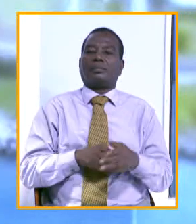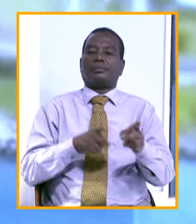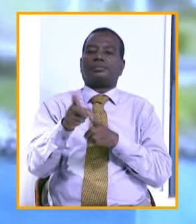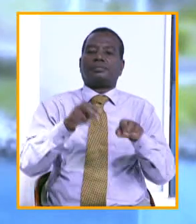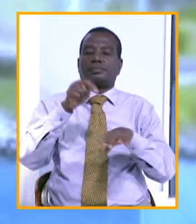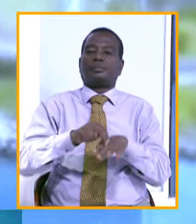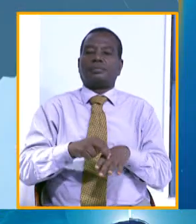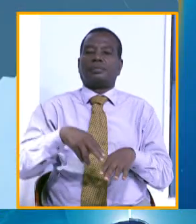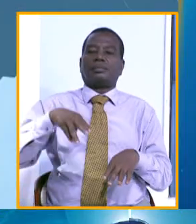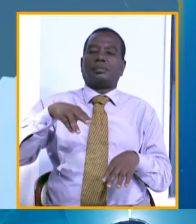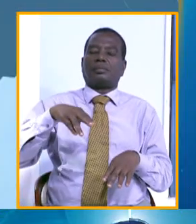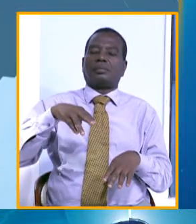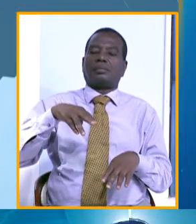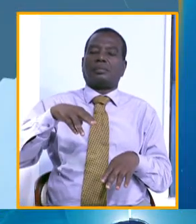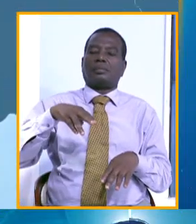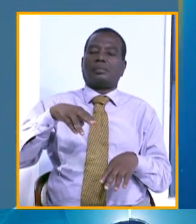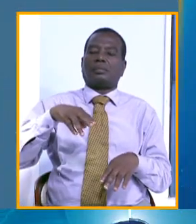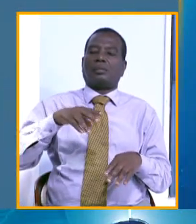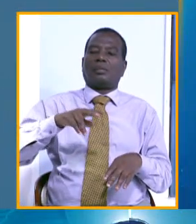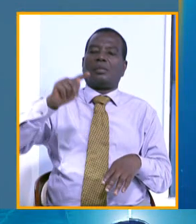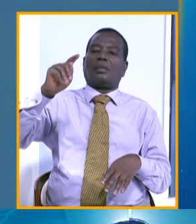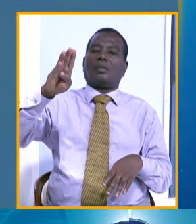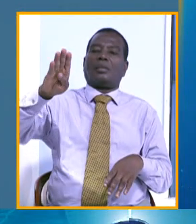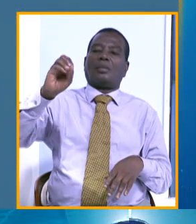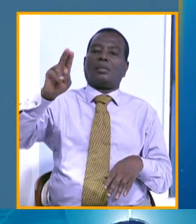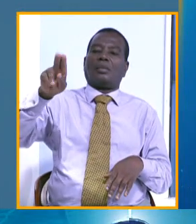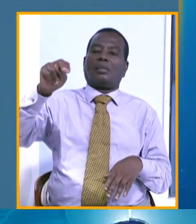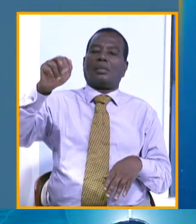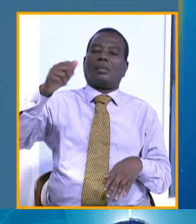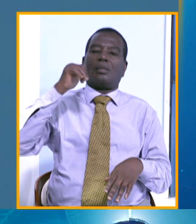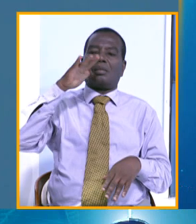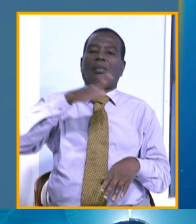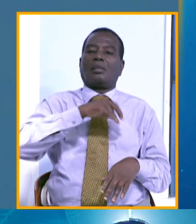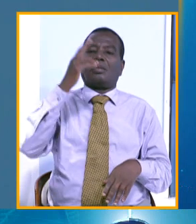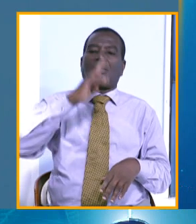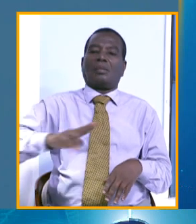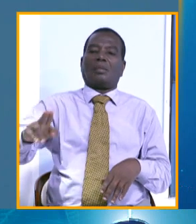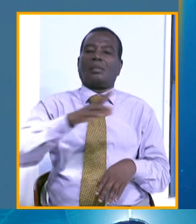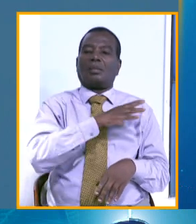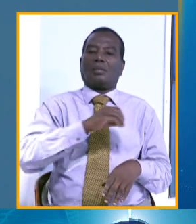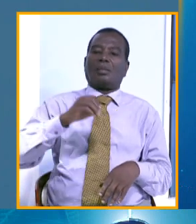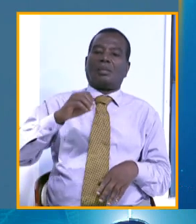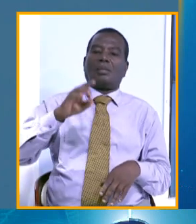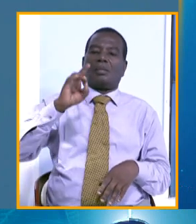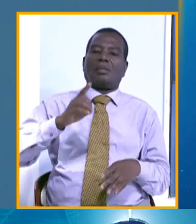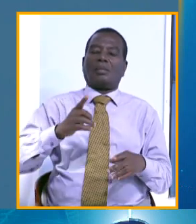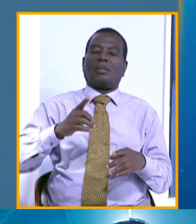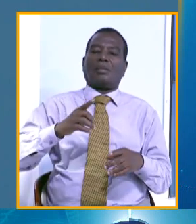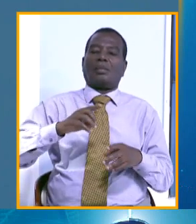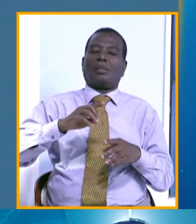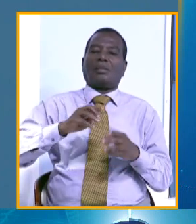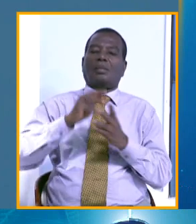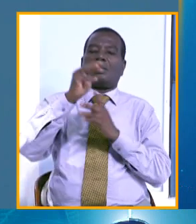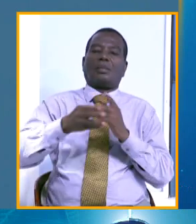Direction Bouna, dans le nord-est du pays, les femmes ont été honorées le 8 mars dernier lors de la